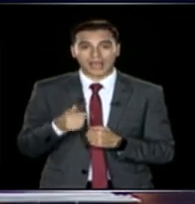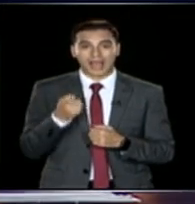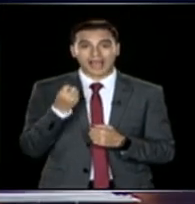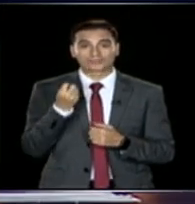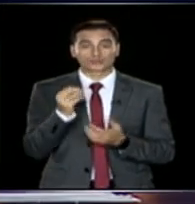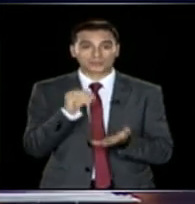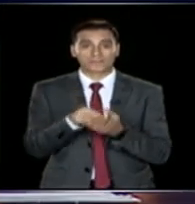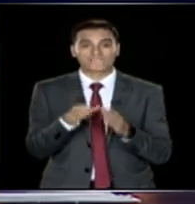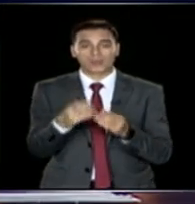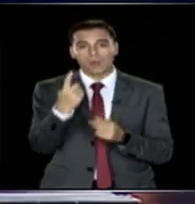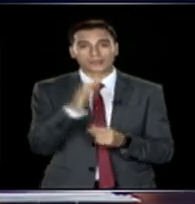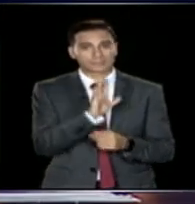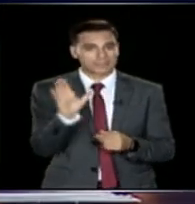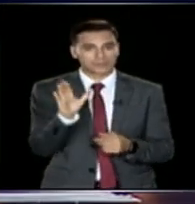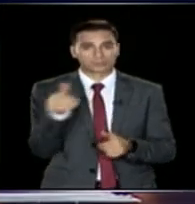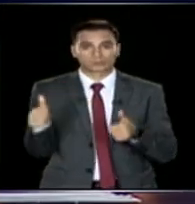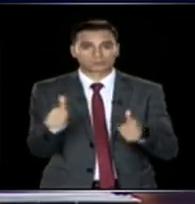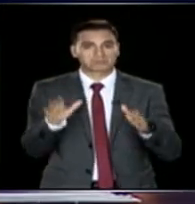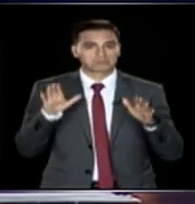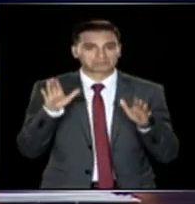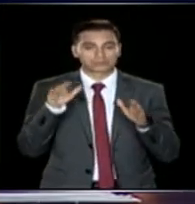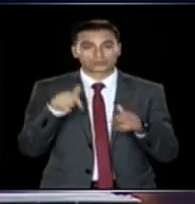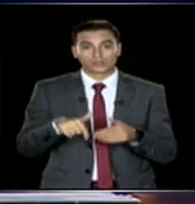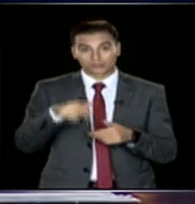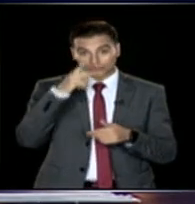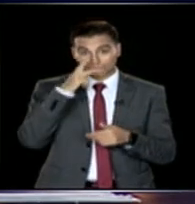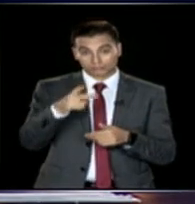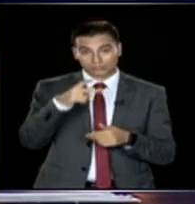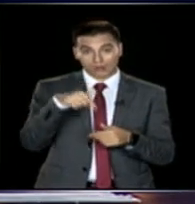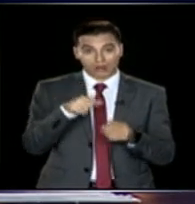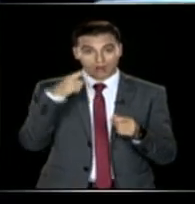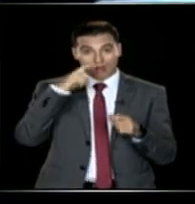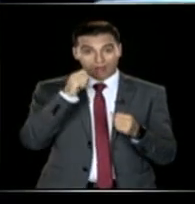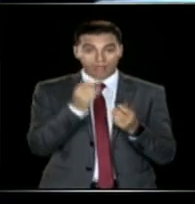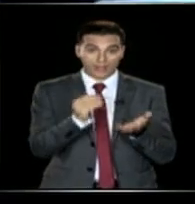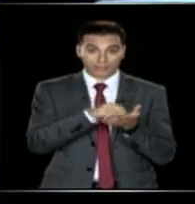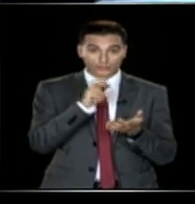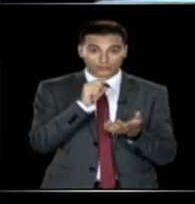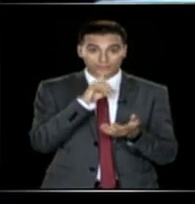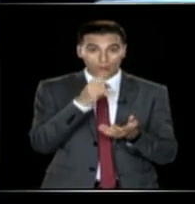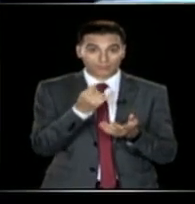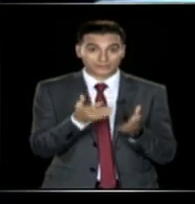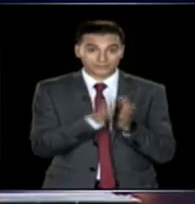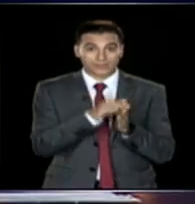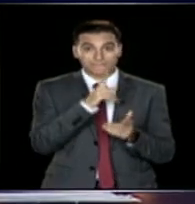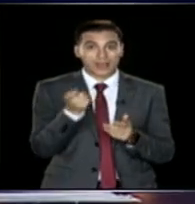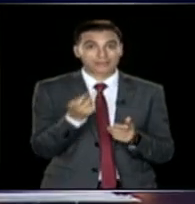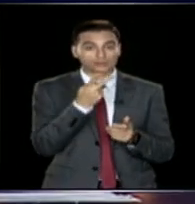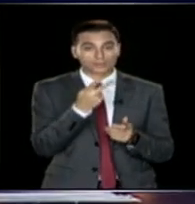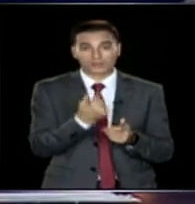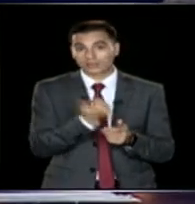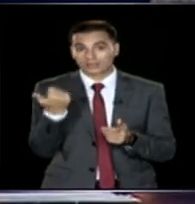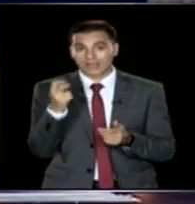25 نقطة لفريق واحد بس. طبعا الرعد 150 و25